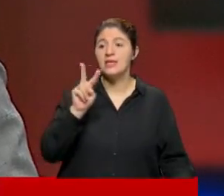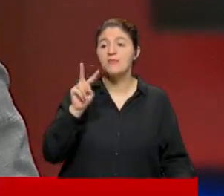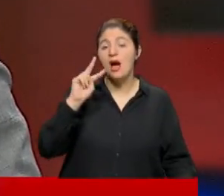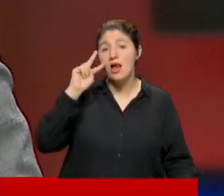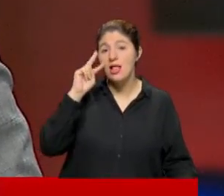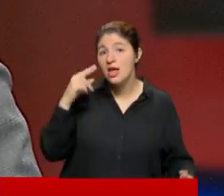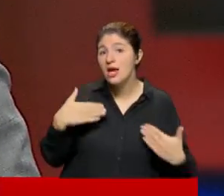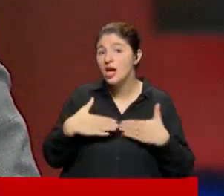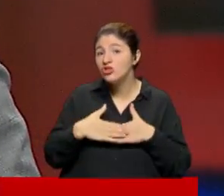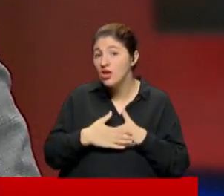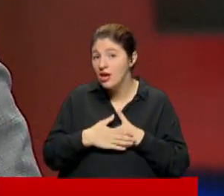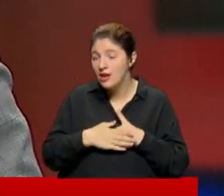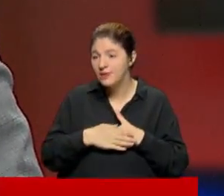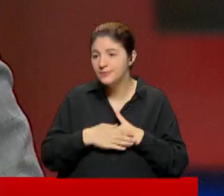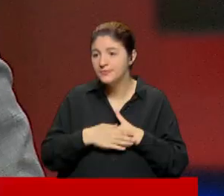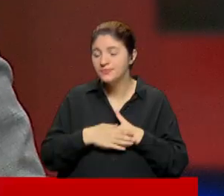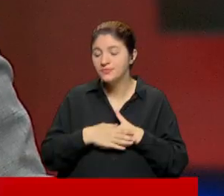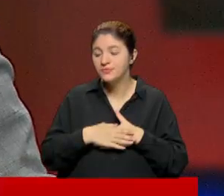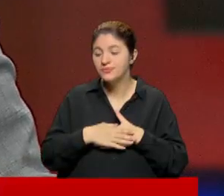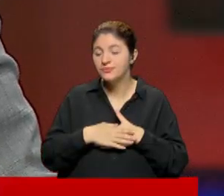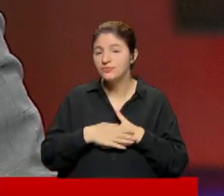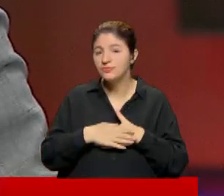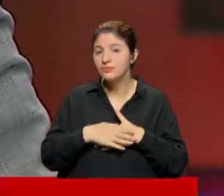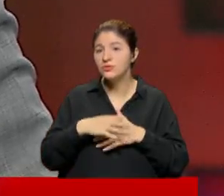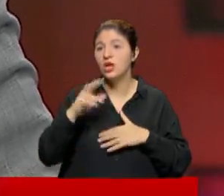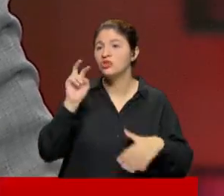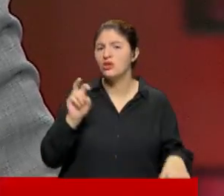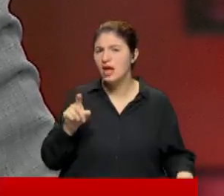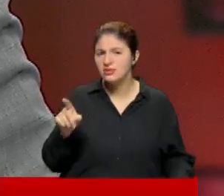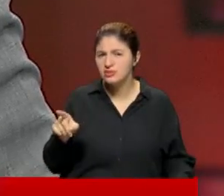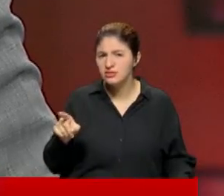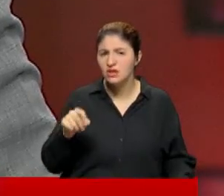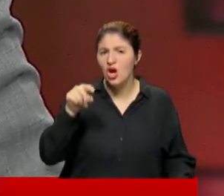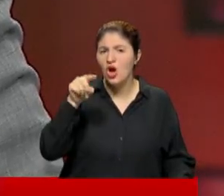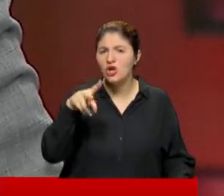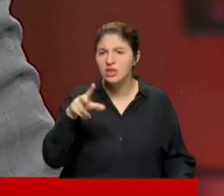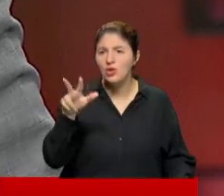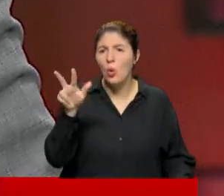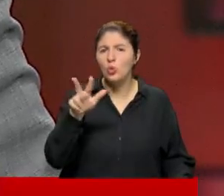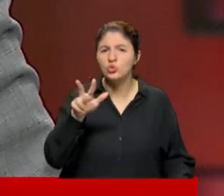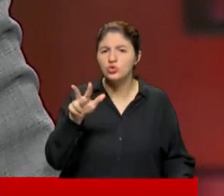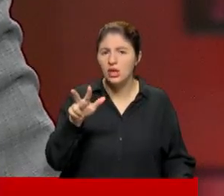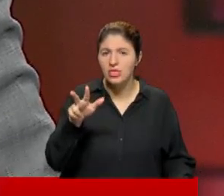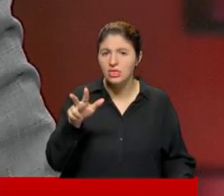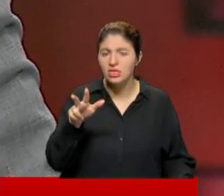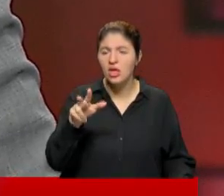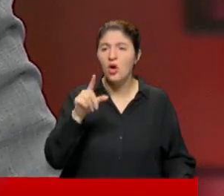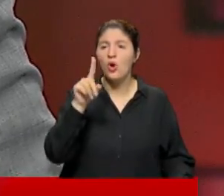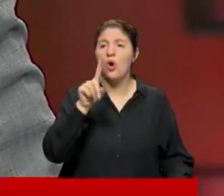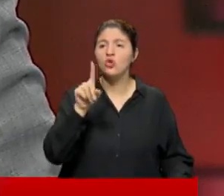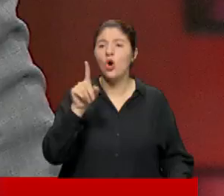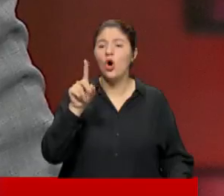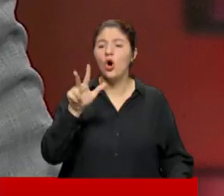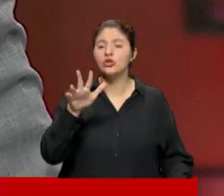Aralık gecesi doları 1830 10